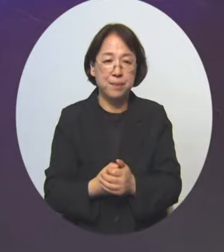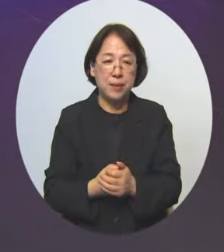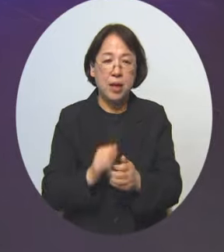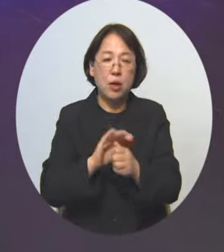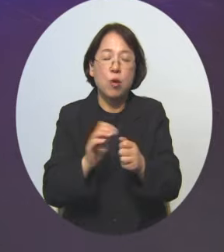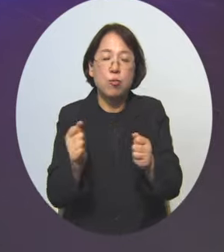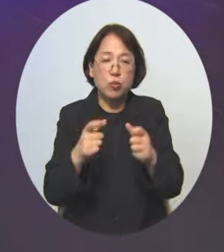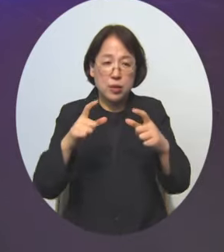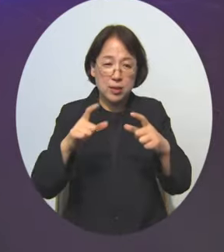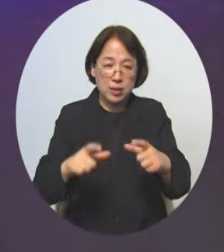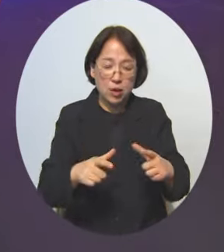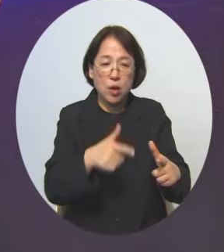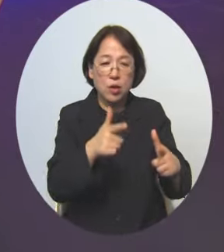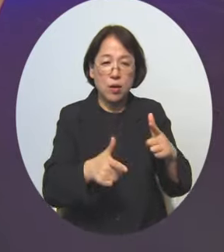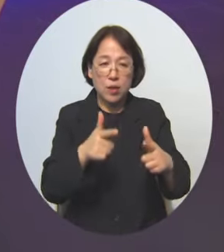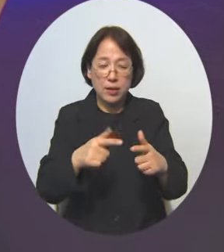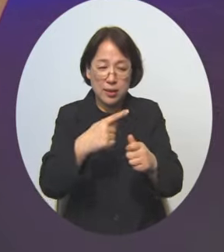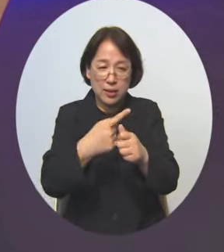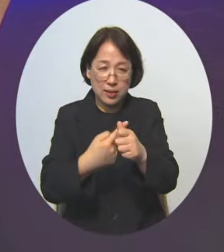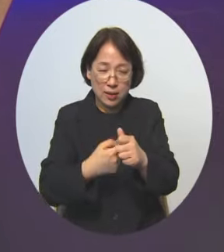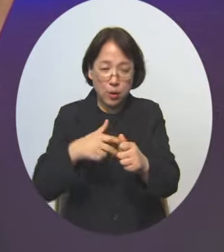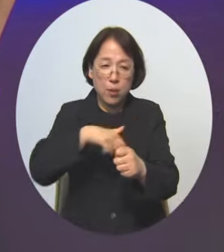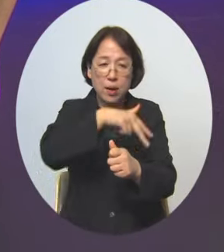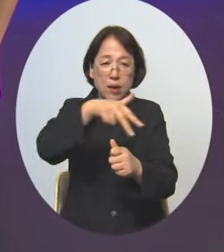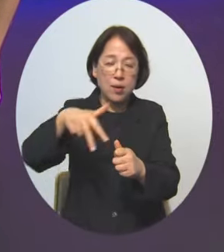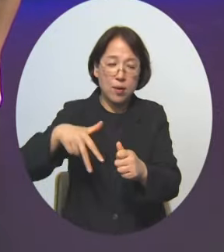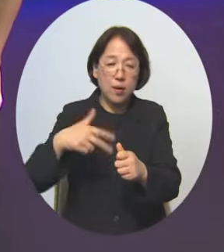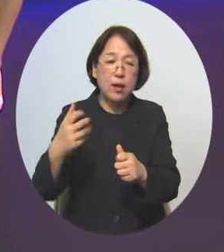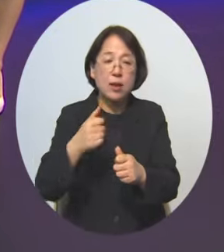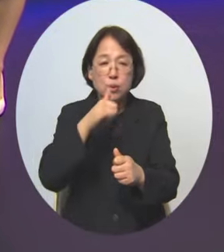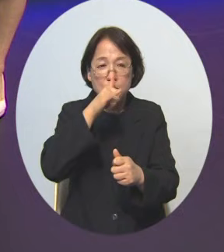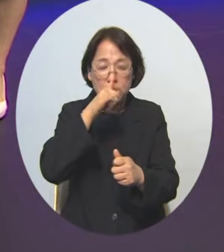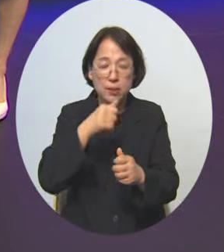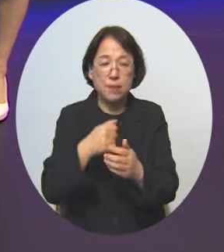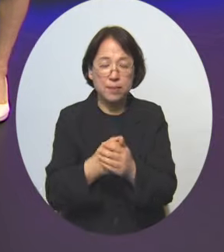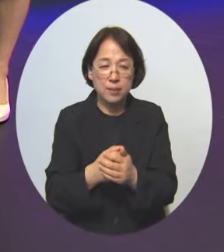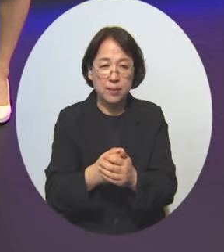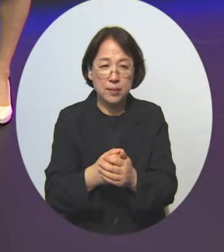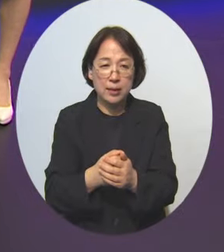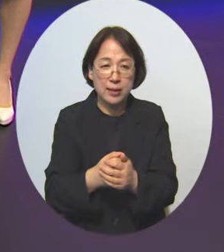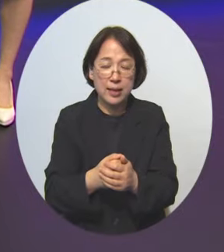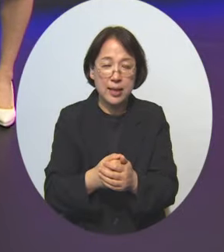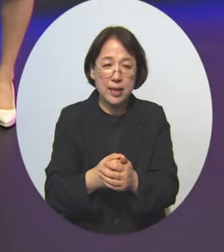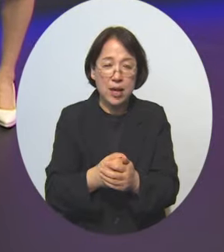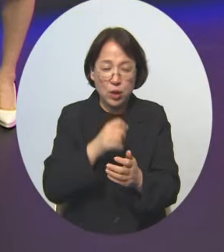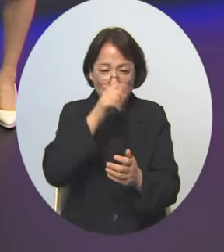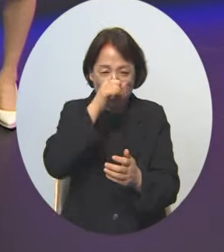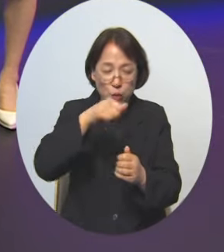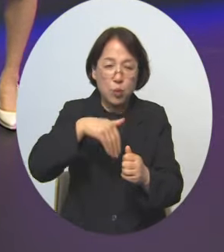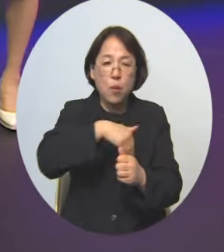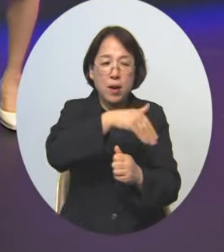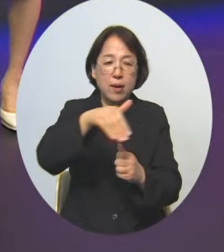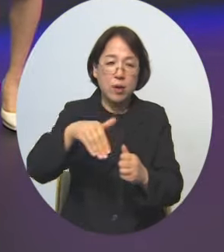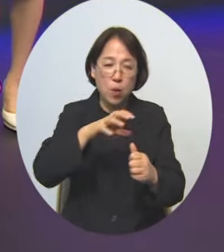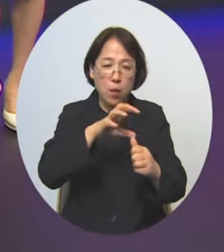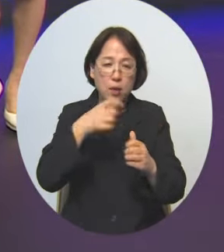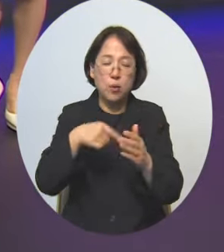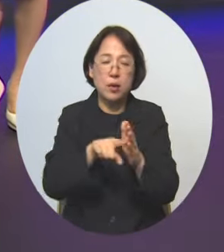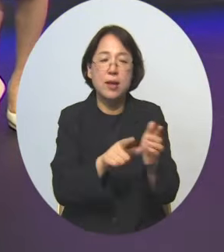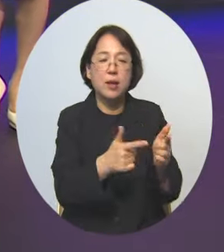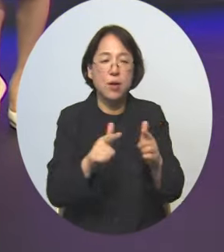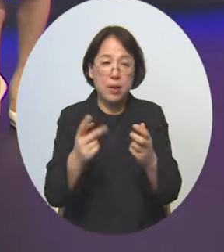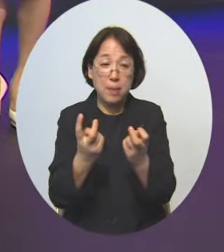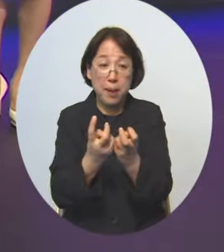경북 지역이 굉장히 다양한 자연환경을 가지고 있습니다. 이런 경북 지역의 천혜 자연환경을 활용하기 위한 여러 가지